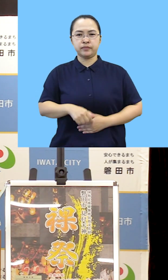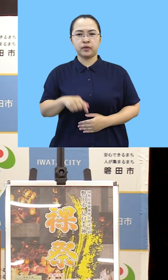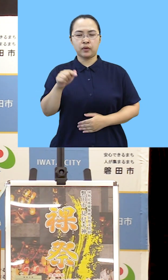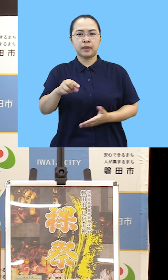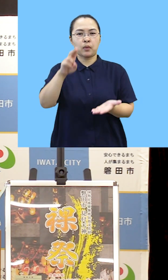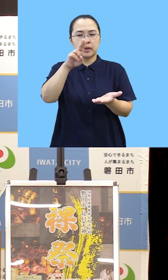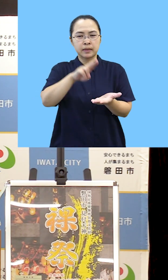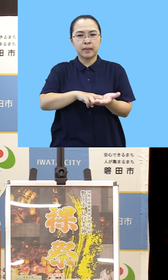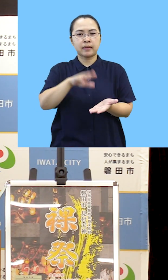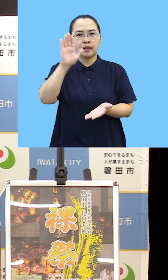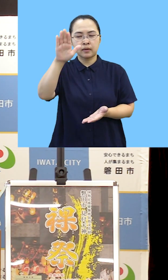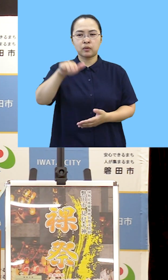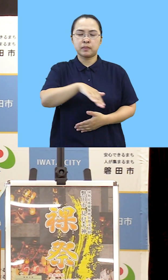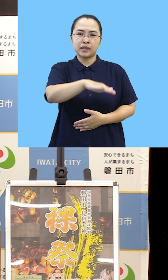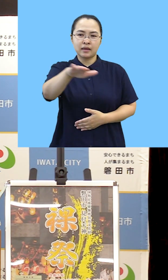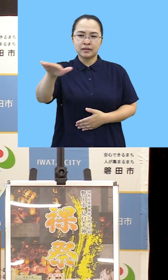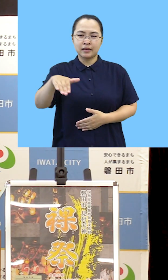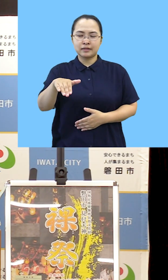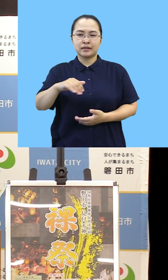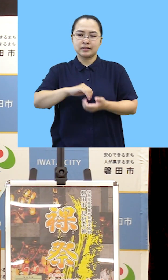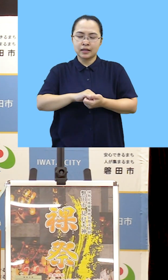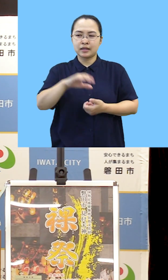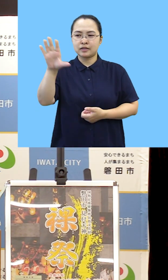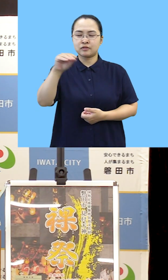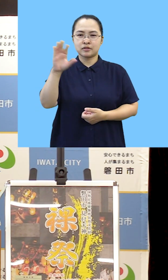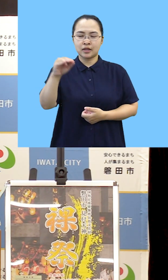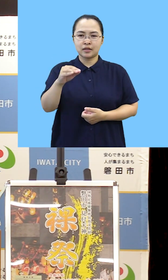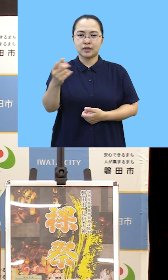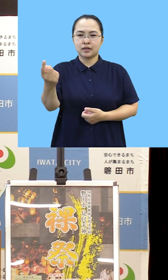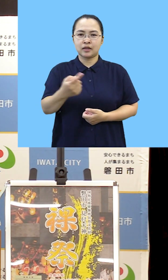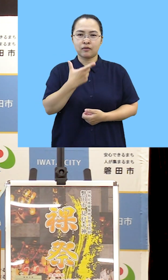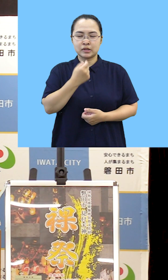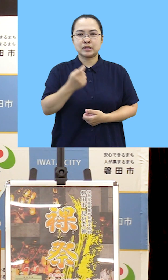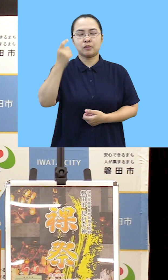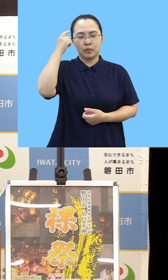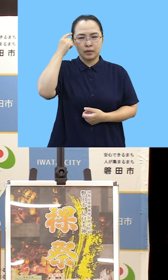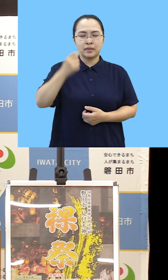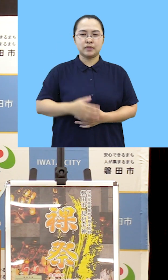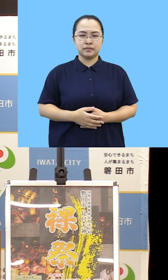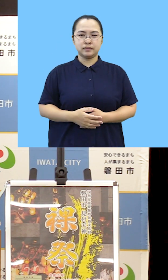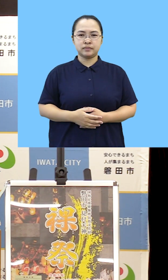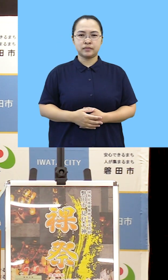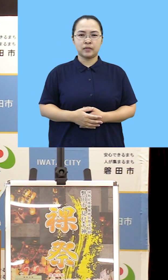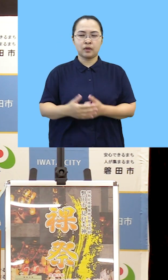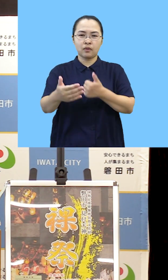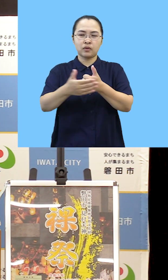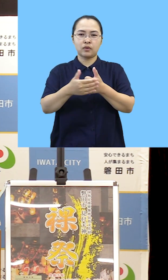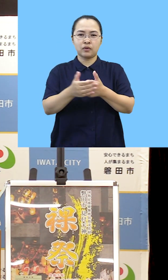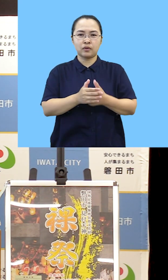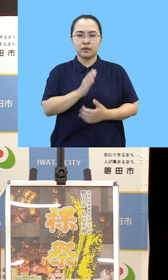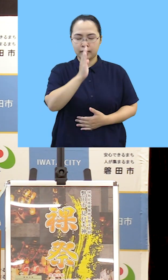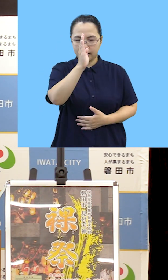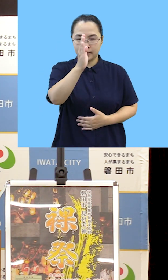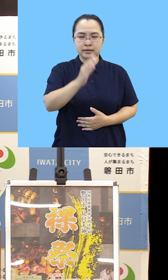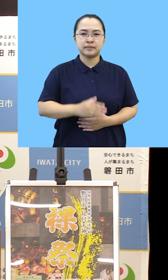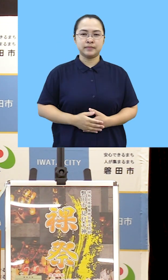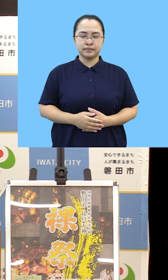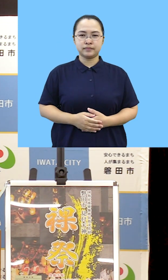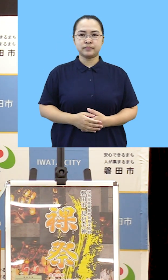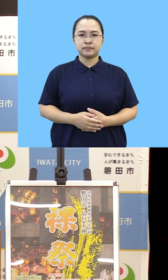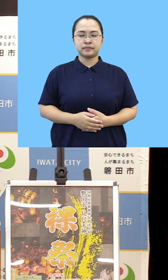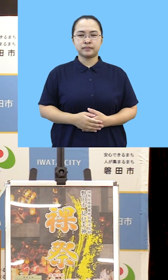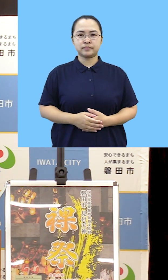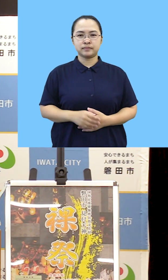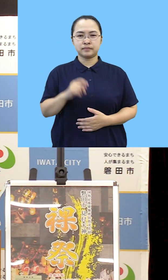定しましたらぜひ皆さんに取材をいただきたいなというふうに思っておりますので、ご協力をお願いをしたいというふうに思います